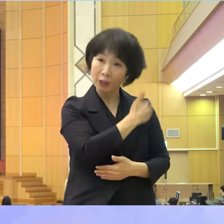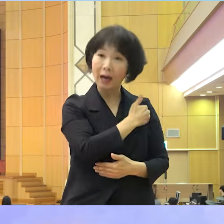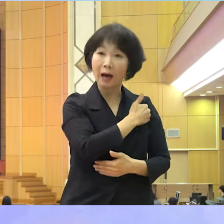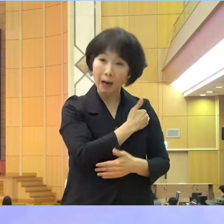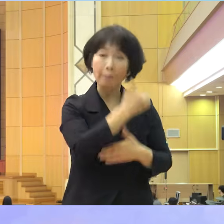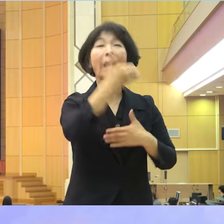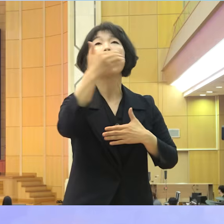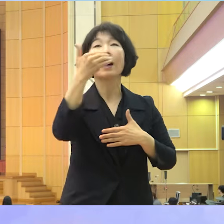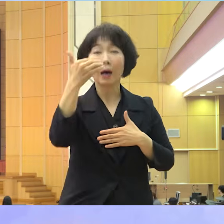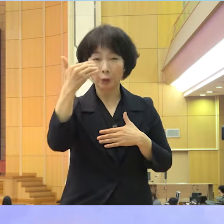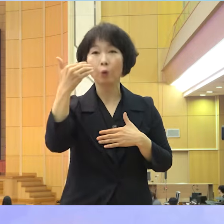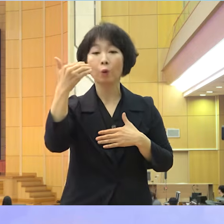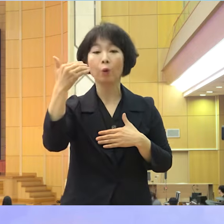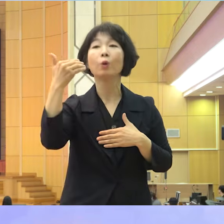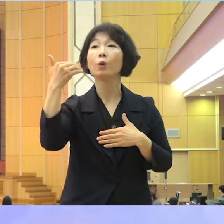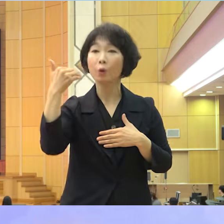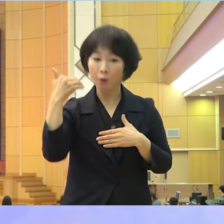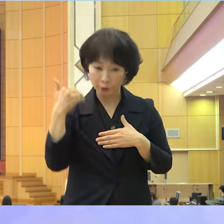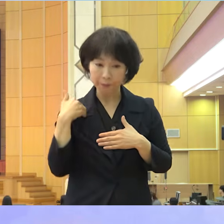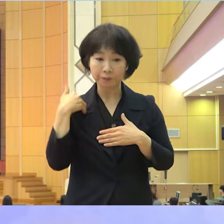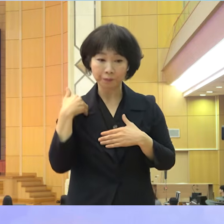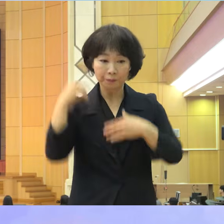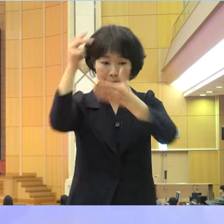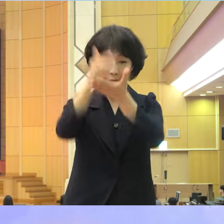채우고도 남아요